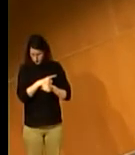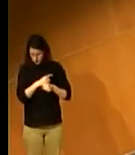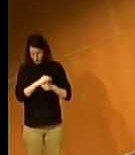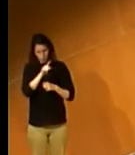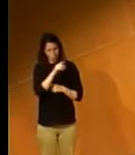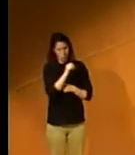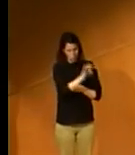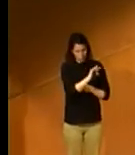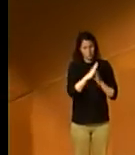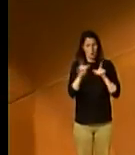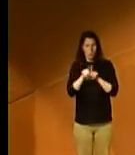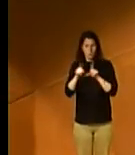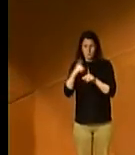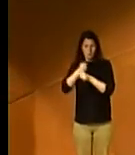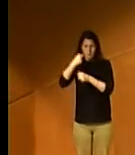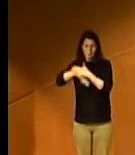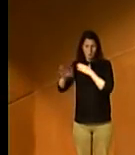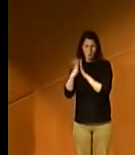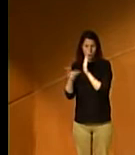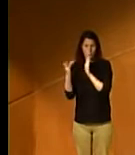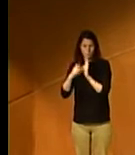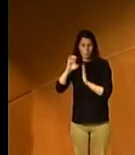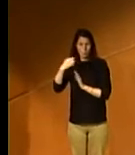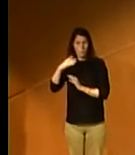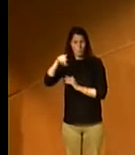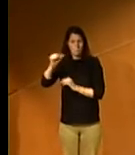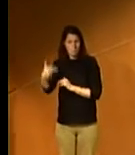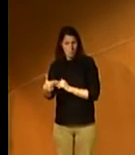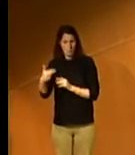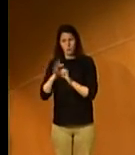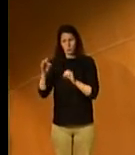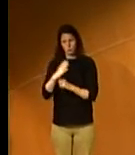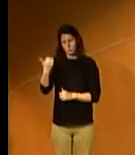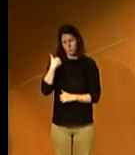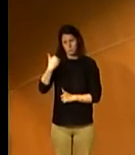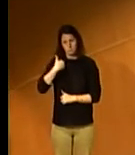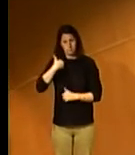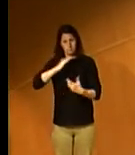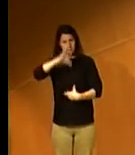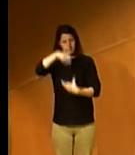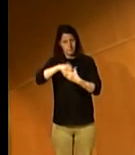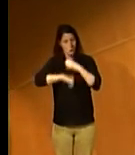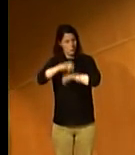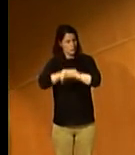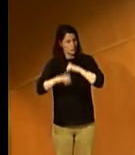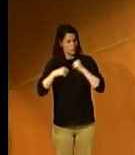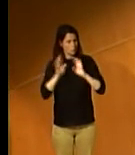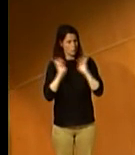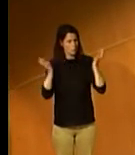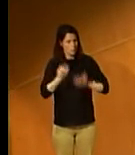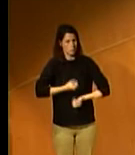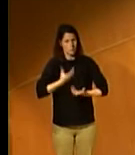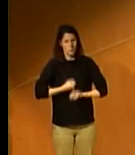revue Empan. Voilà, donc nous avons été sollicités pour l'organisation de ces tables rondes